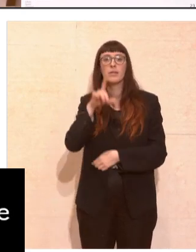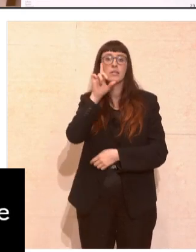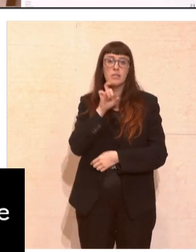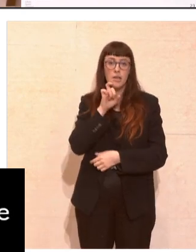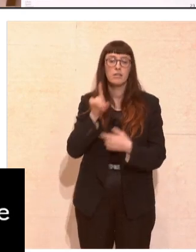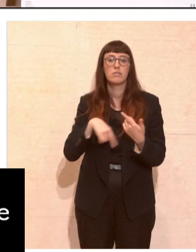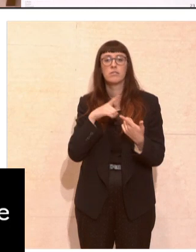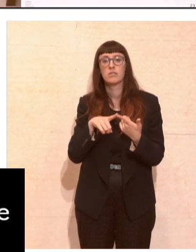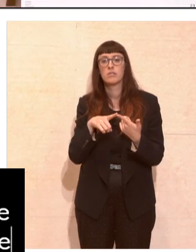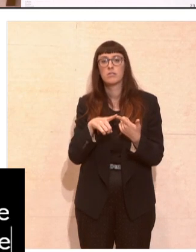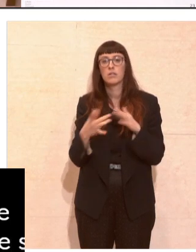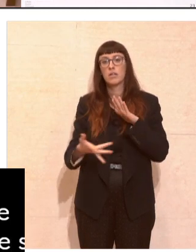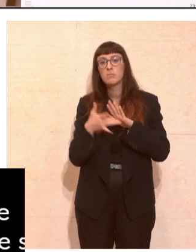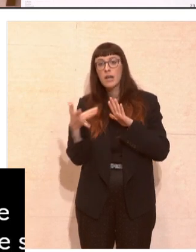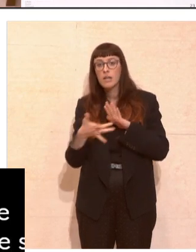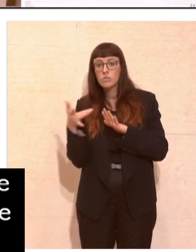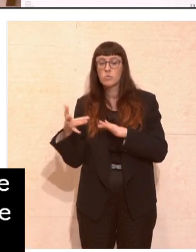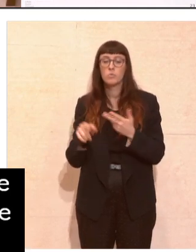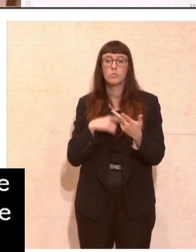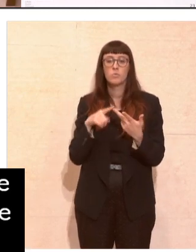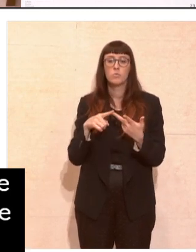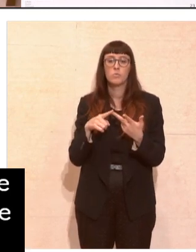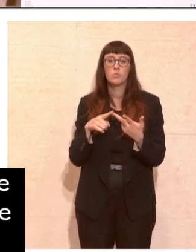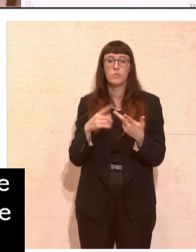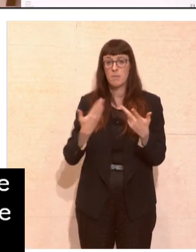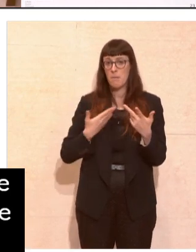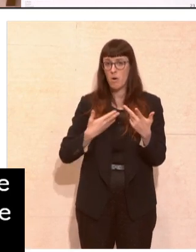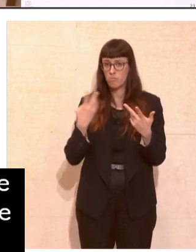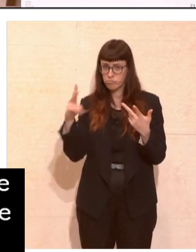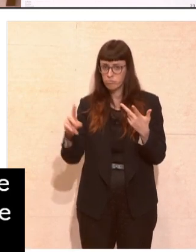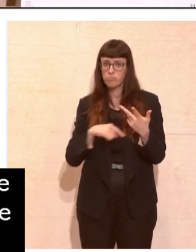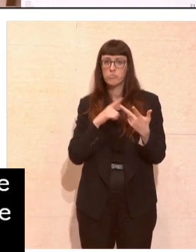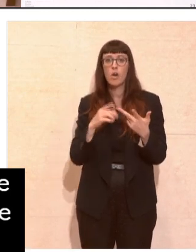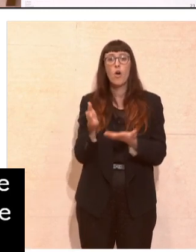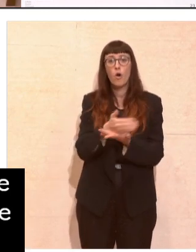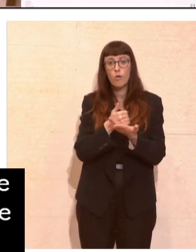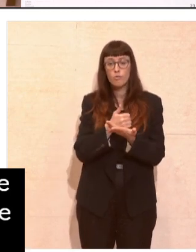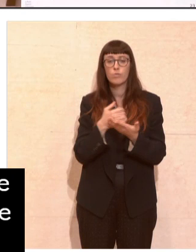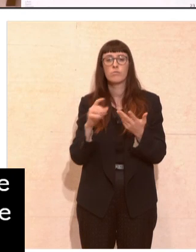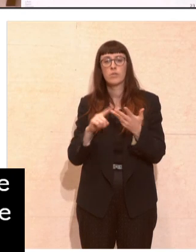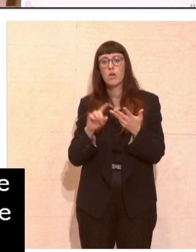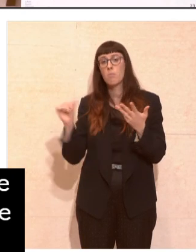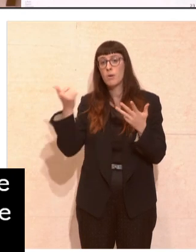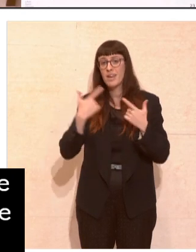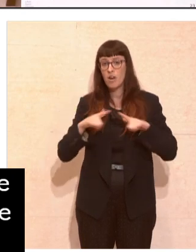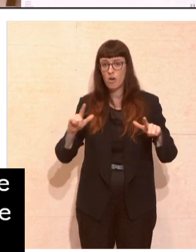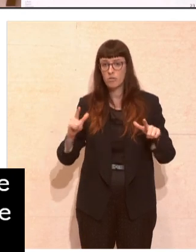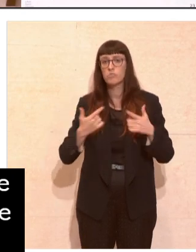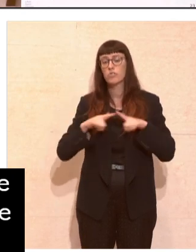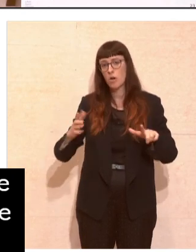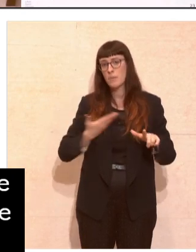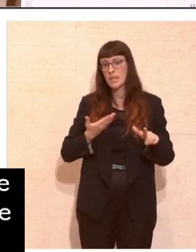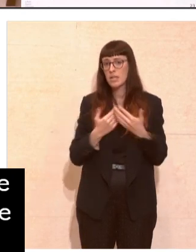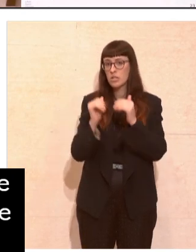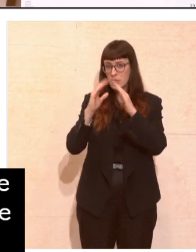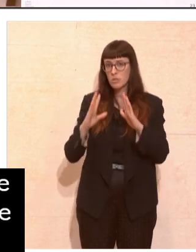statut d'immigration de la maman, revenu insuffisance dans la famille, la première langue apprise. Et on s'est dit après, c'est